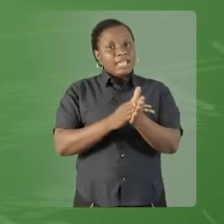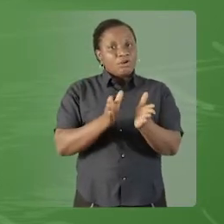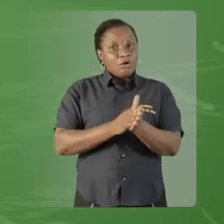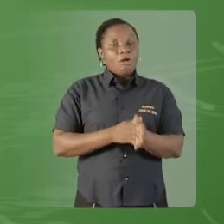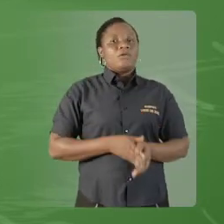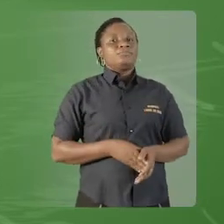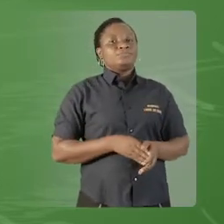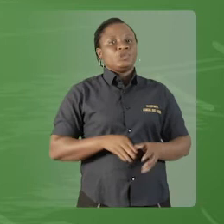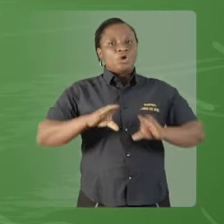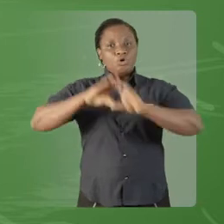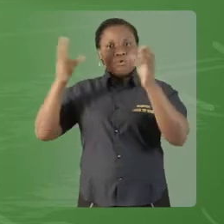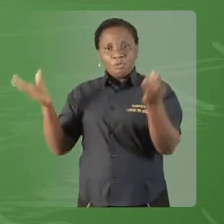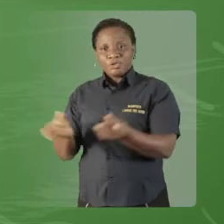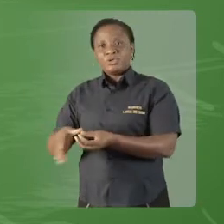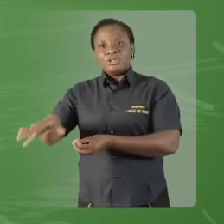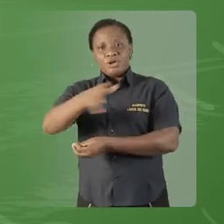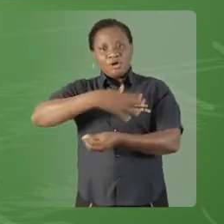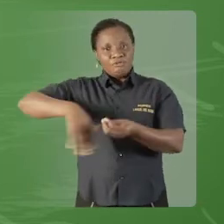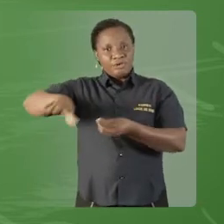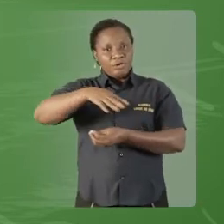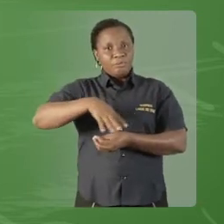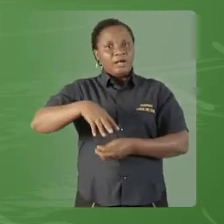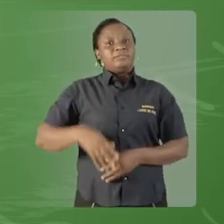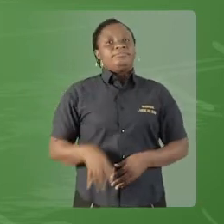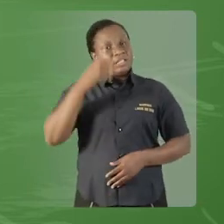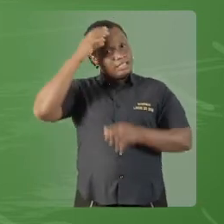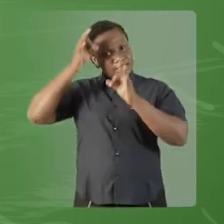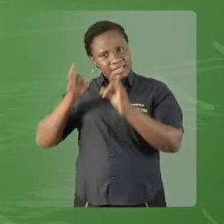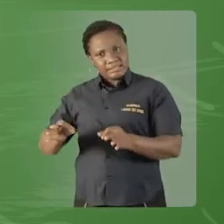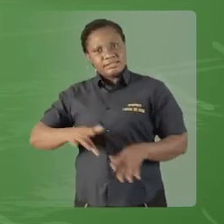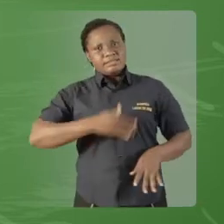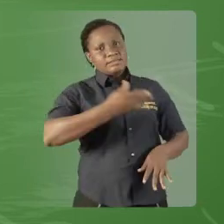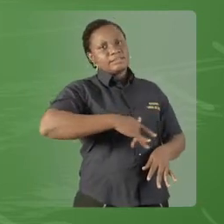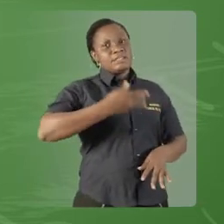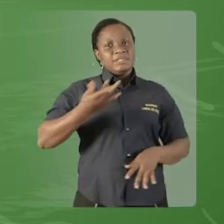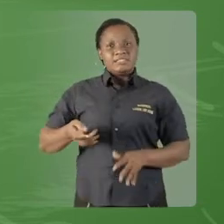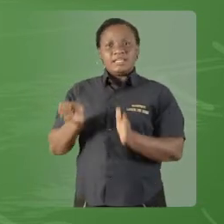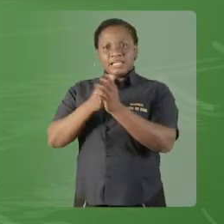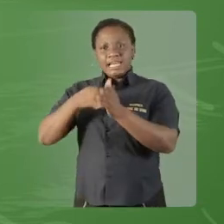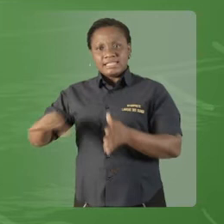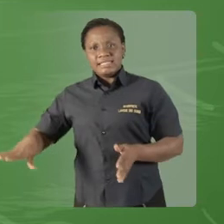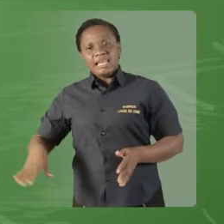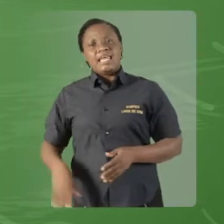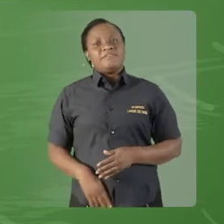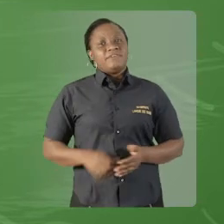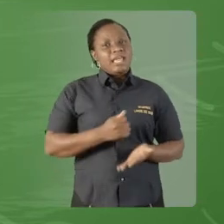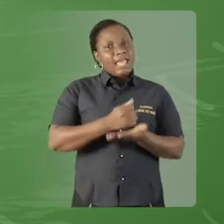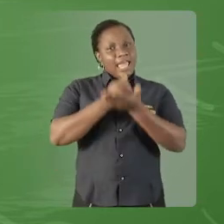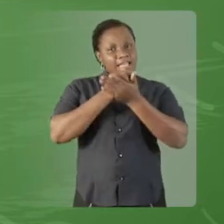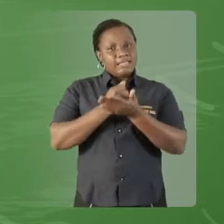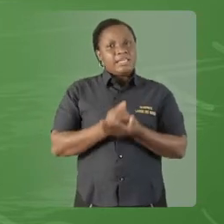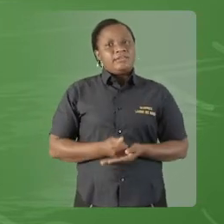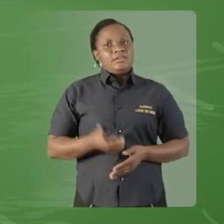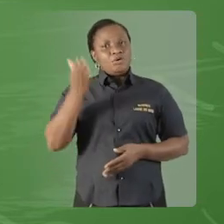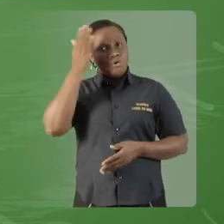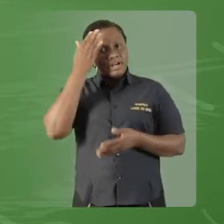votre école, le club environnement décide de sensibiliser les élèves à l'entretien des